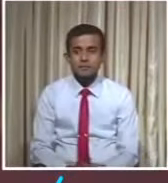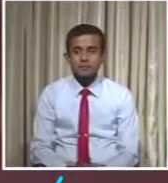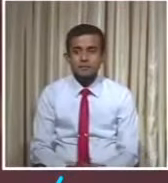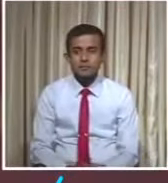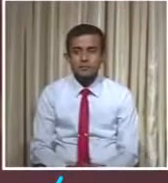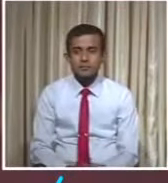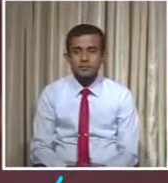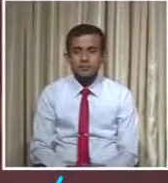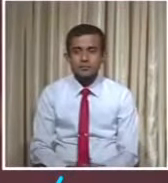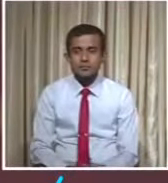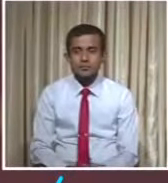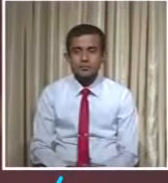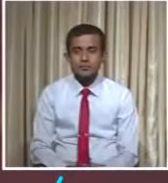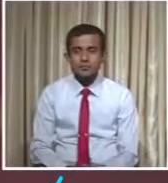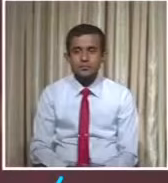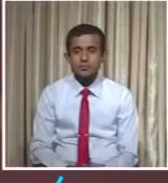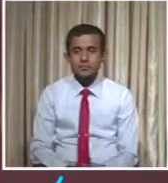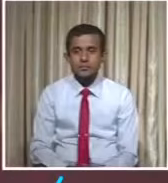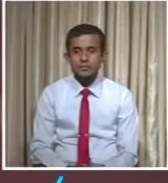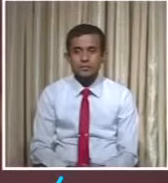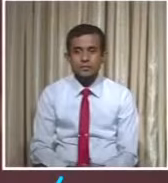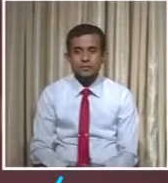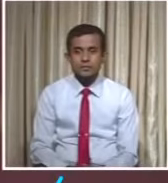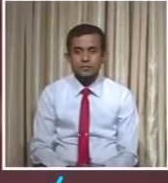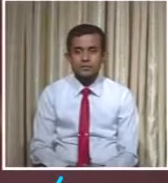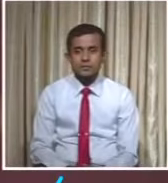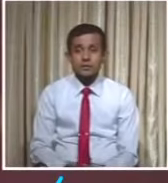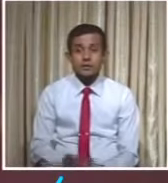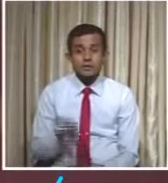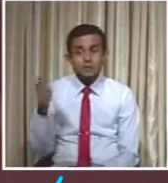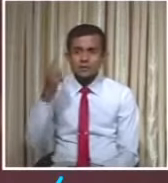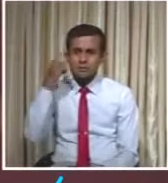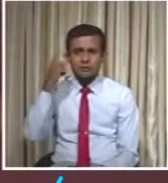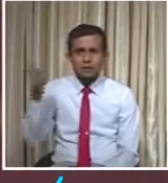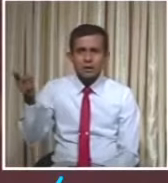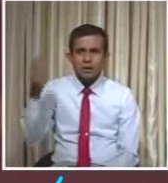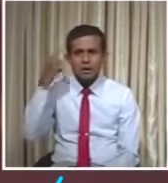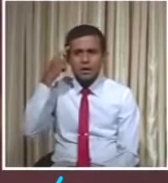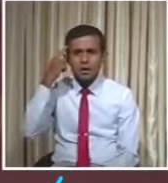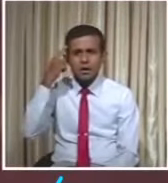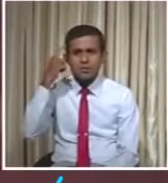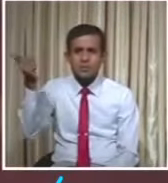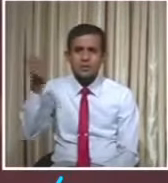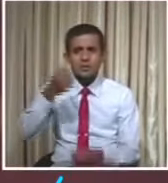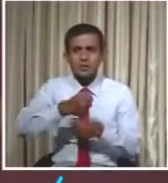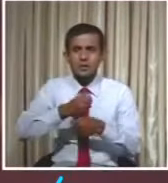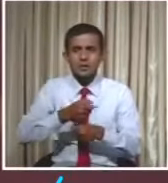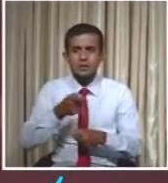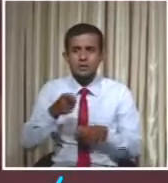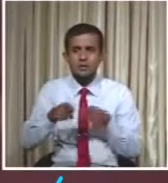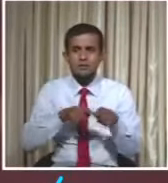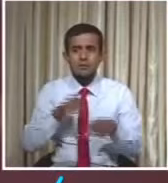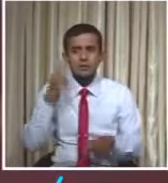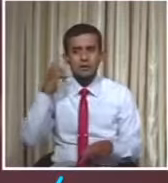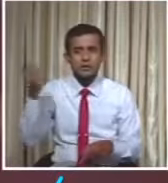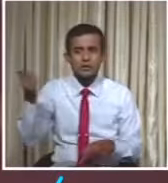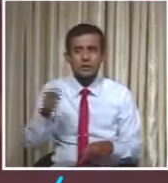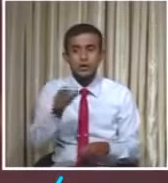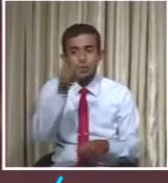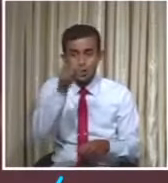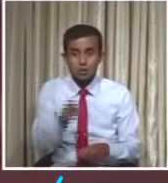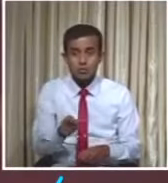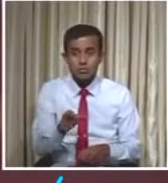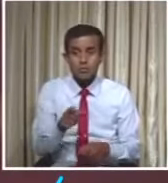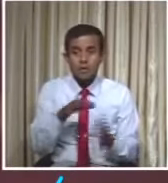ඒ වගේම එහෙම මේ මේගොල්ලෝ හිතාන ඉන්නේ මේගොල්ලන්ගේ ආණ්ඩුවක් තියෙන්නේ කියලා. ඔබතුමා